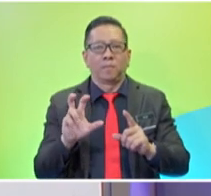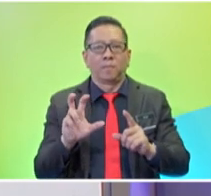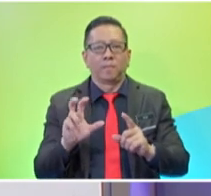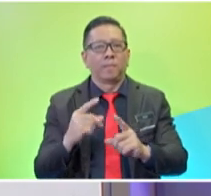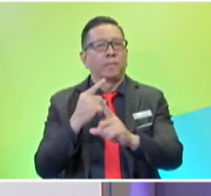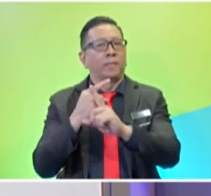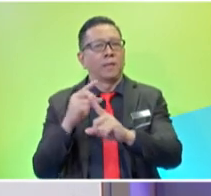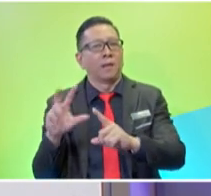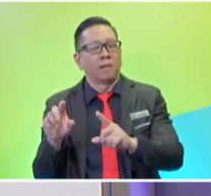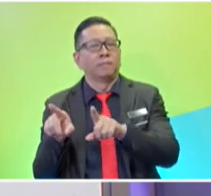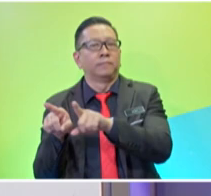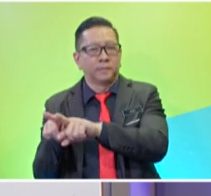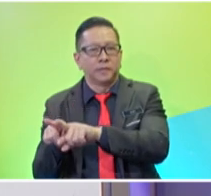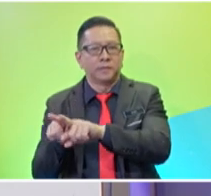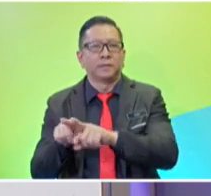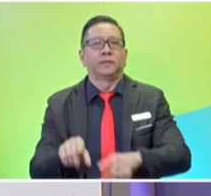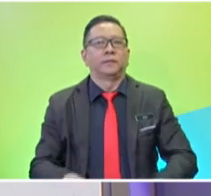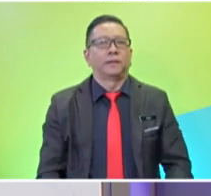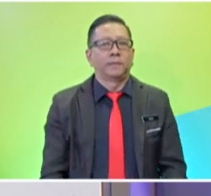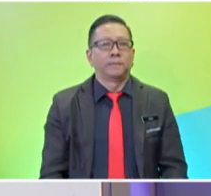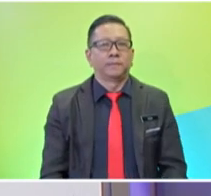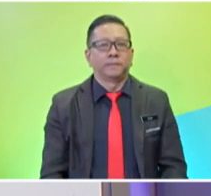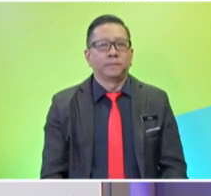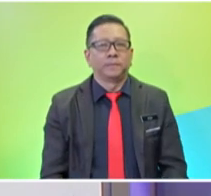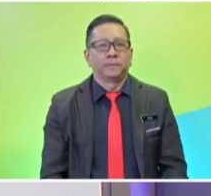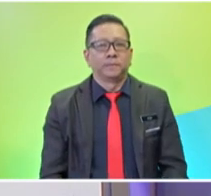perkataan kita juga perlu daratan dengan 30